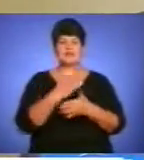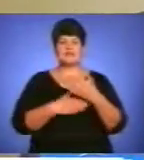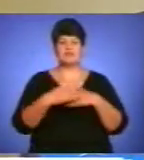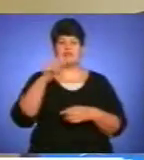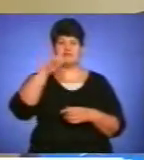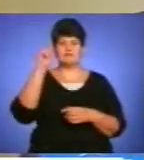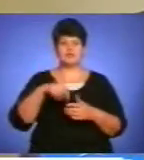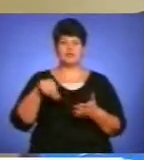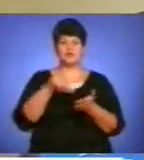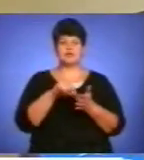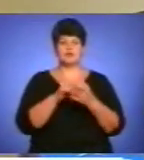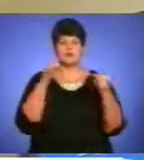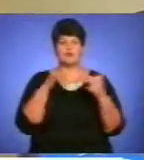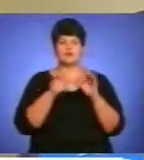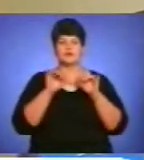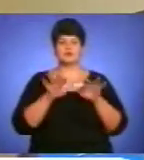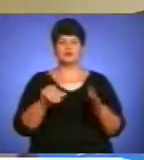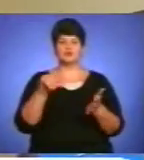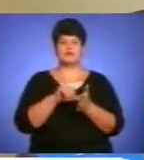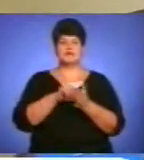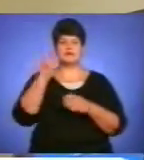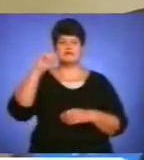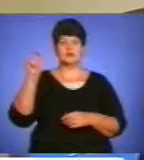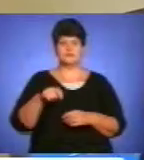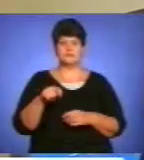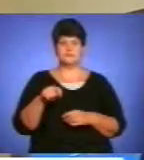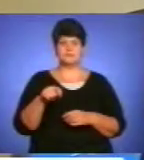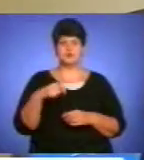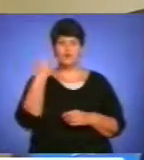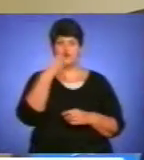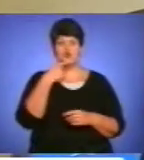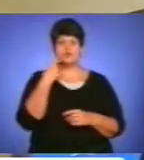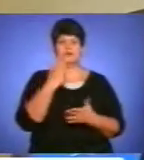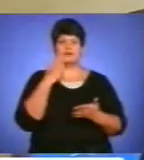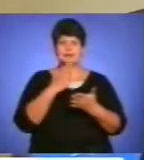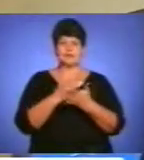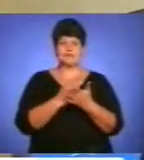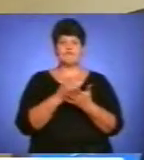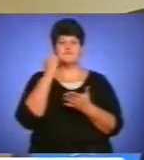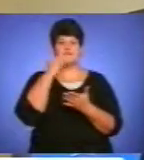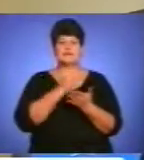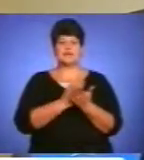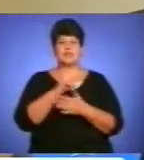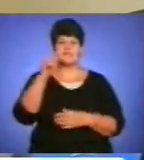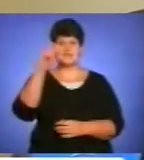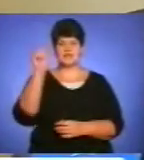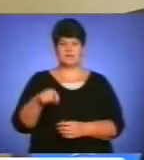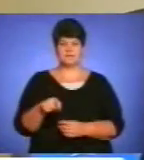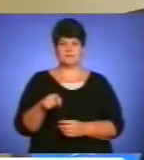війни, учасники бойових дій, учасники війни, особи, на яких поширюється статус ветеран війни.